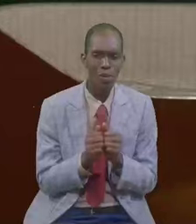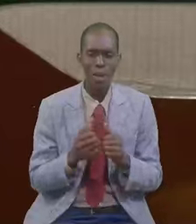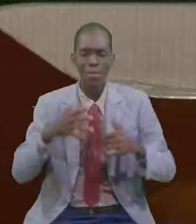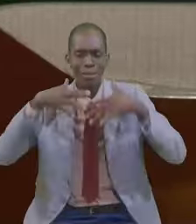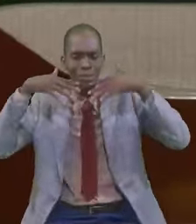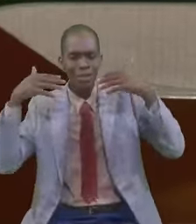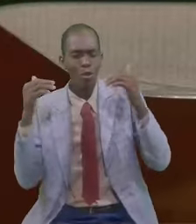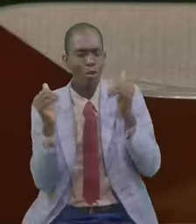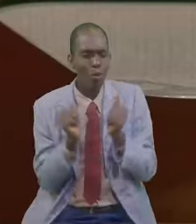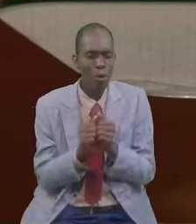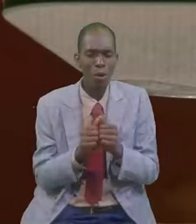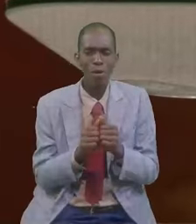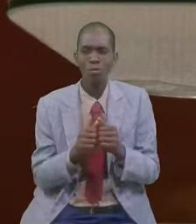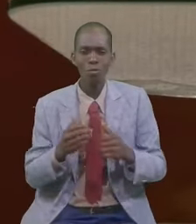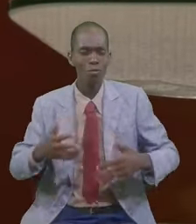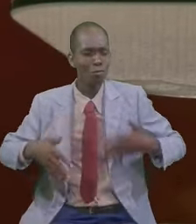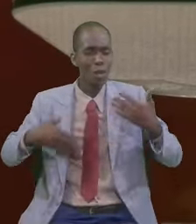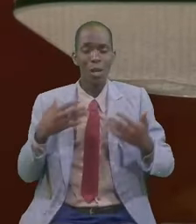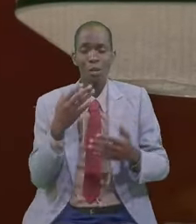le prédicateur dit.